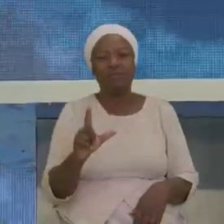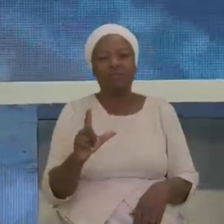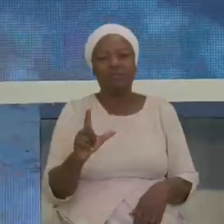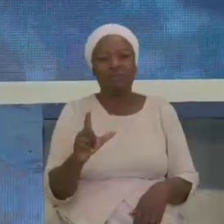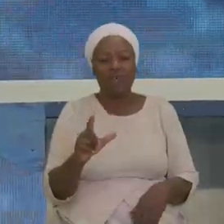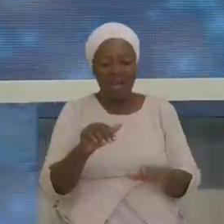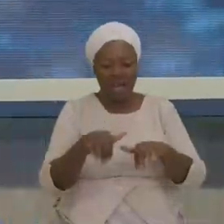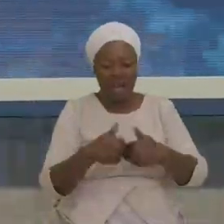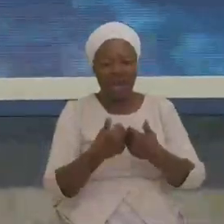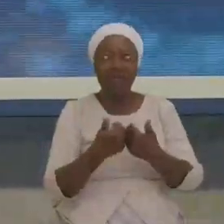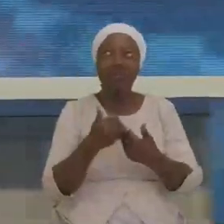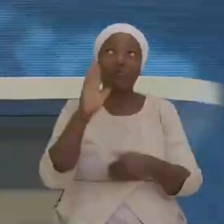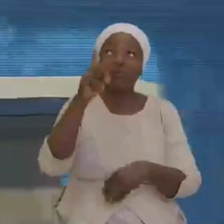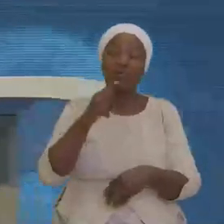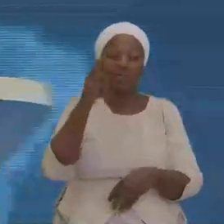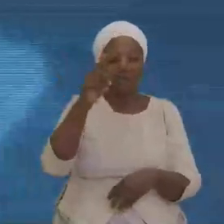Comment est-ce qu'il l'a fait?